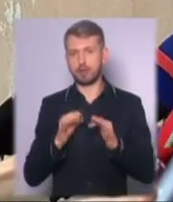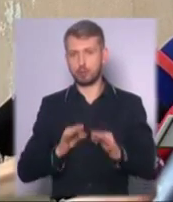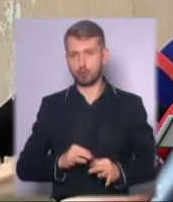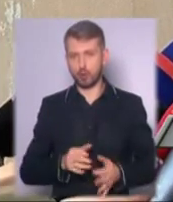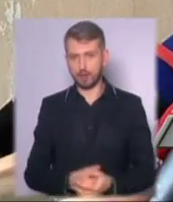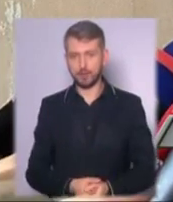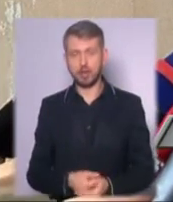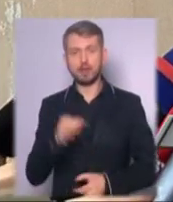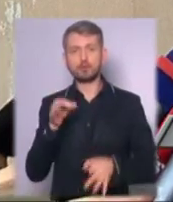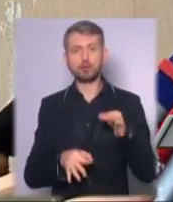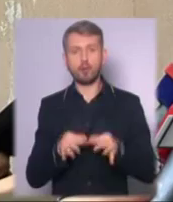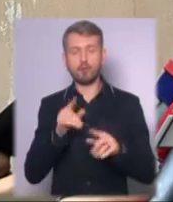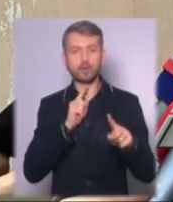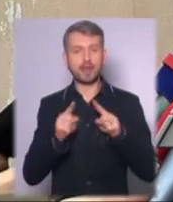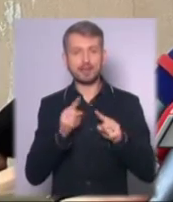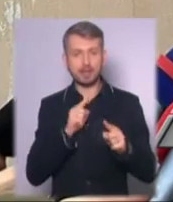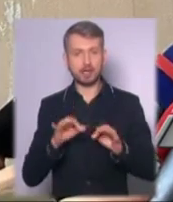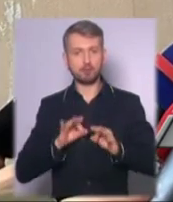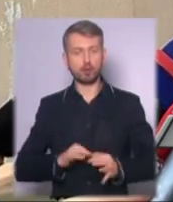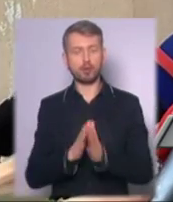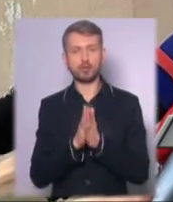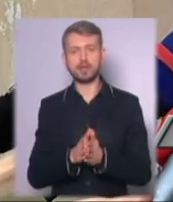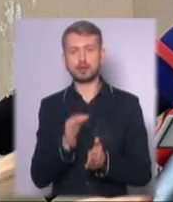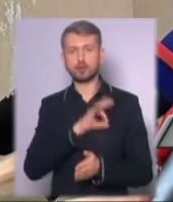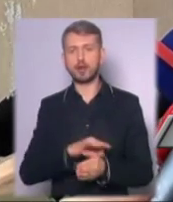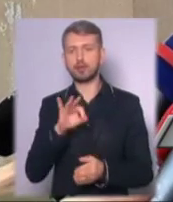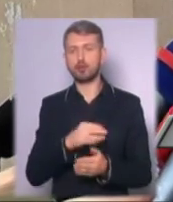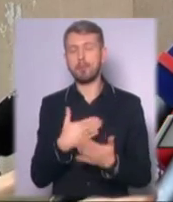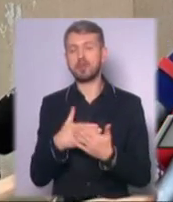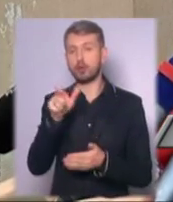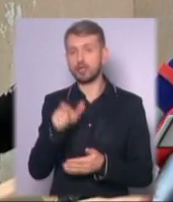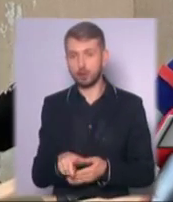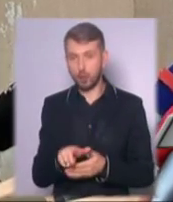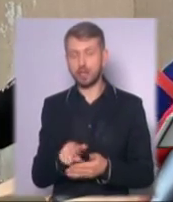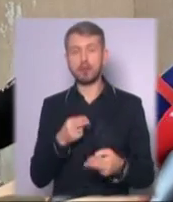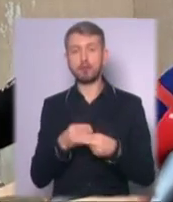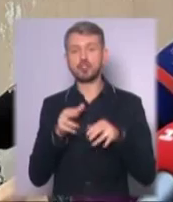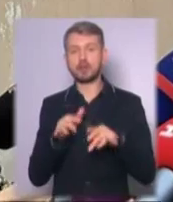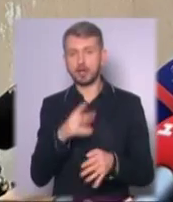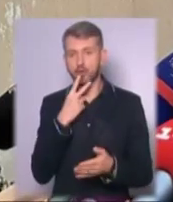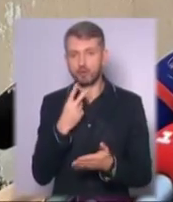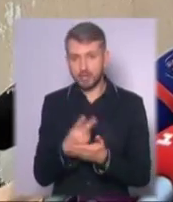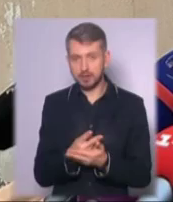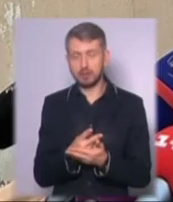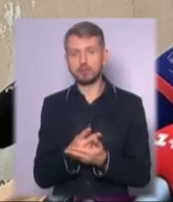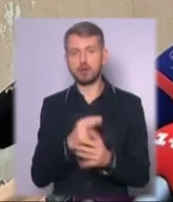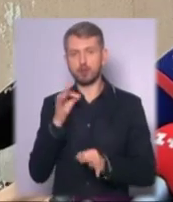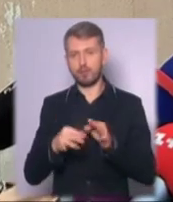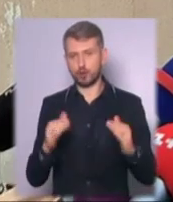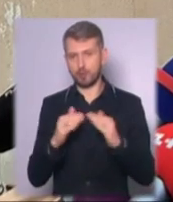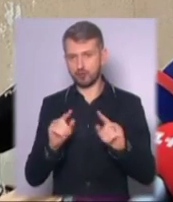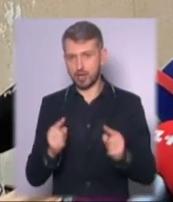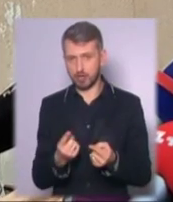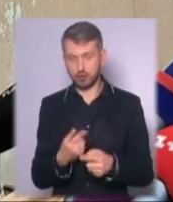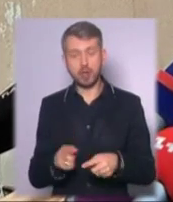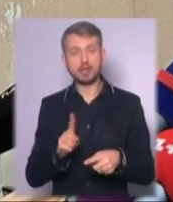прокурор просила застосувати щодо підозрюваного запобіжний захід у виді цілодобового домашнього арешту. Такий запобіжний захід